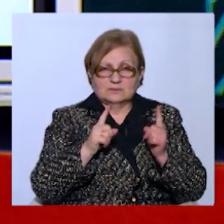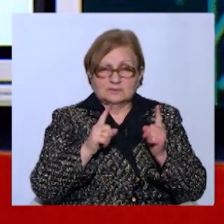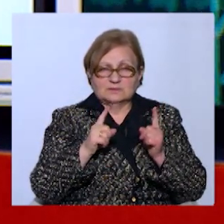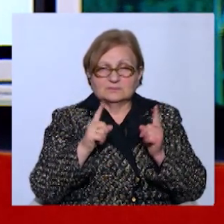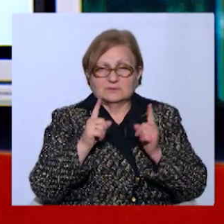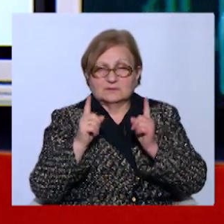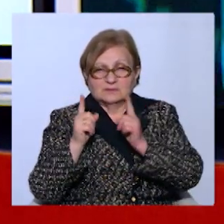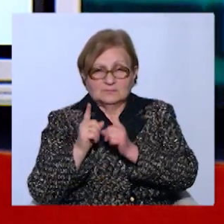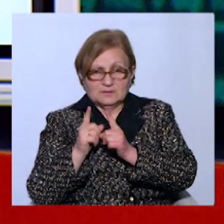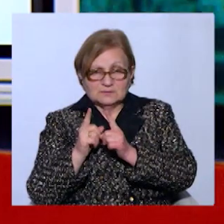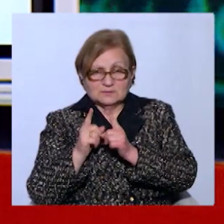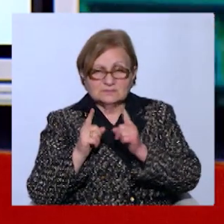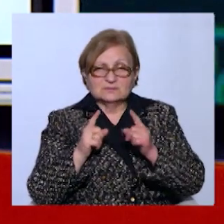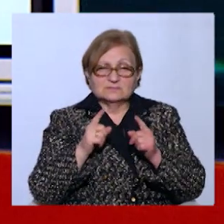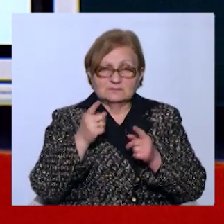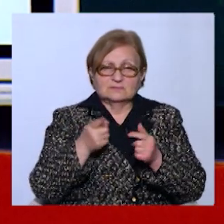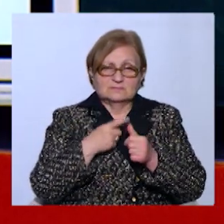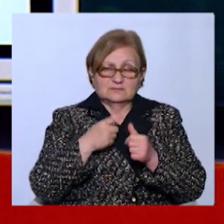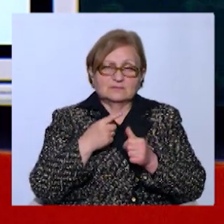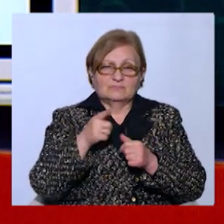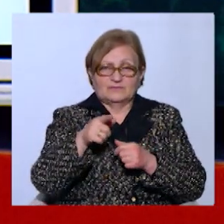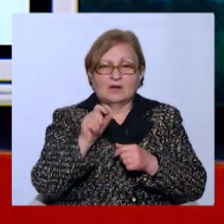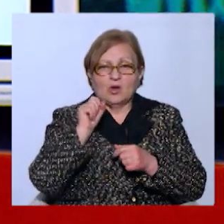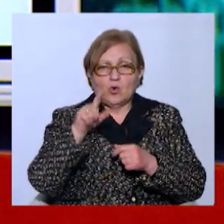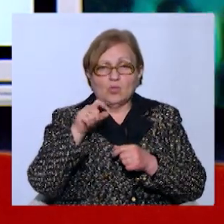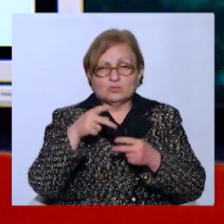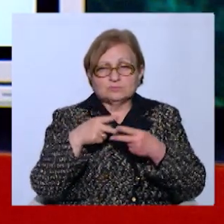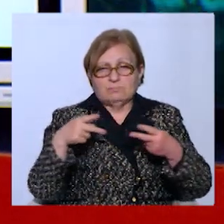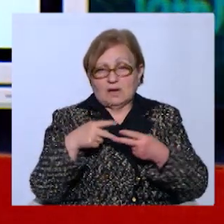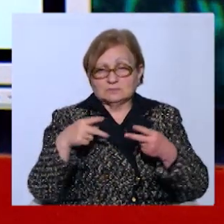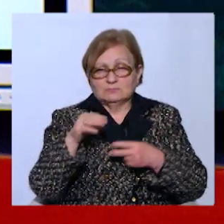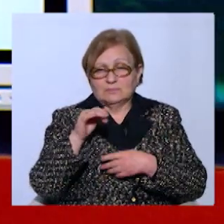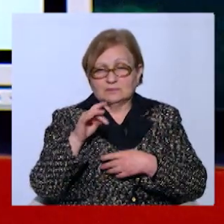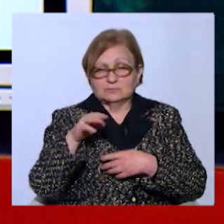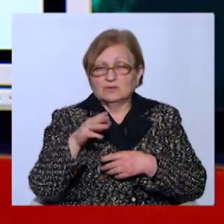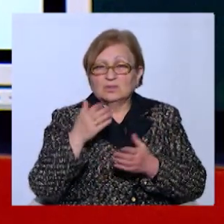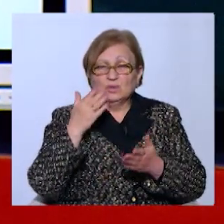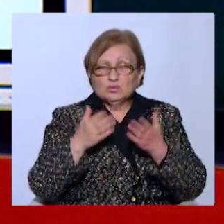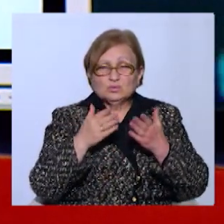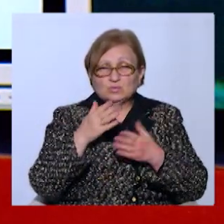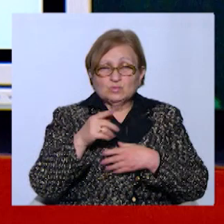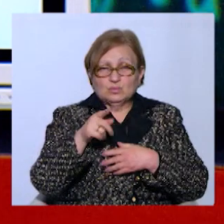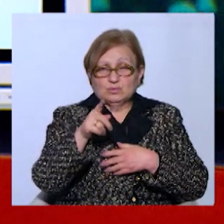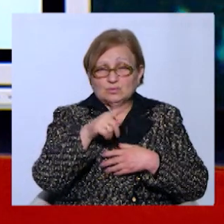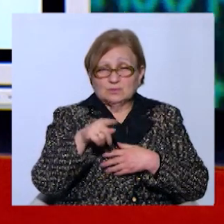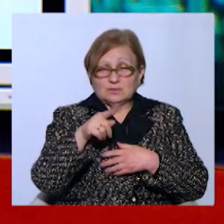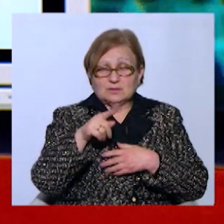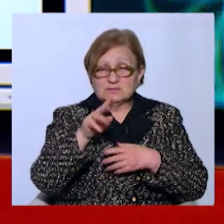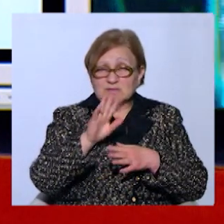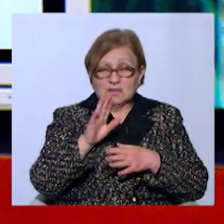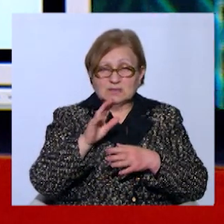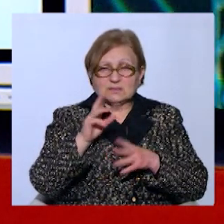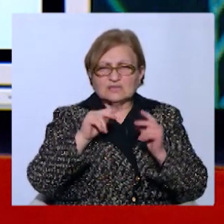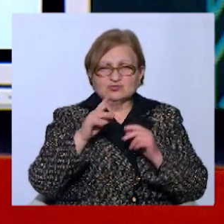დიდი ნაწილის ფარდობა პატარა ნაწილთან, არის ესე იგი ოქროს ფარდობით არის გაყოფილი. თუ ესე არ არის გაყოფილი, არ ნიშნავს, რომ სახე ლამაზი არ არის, მაგრამ